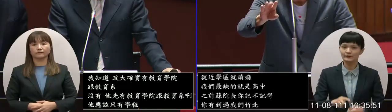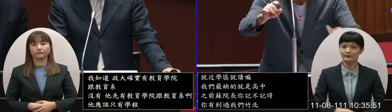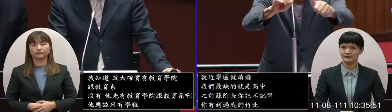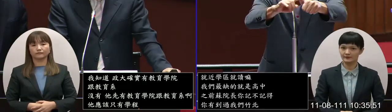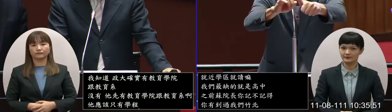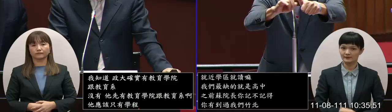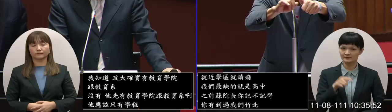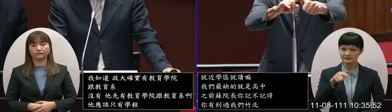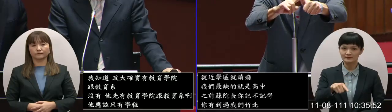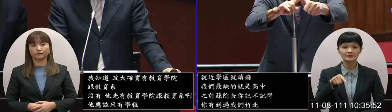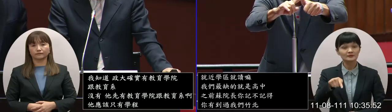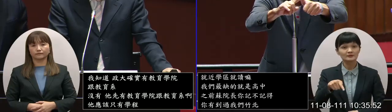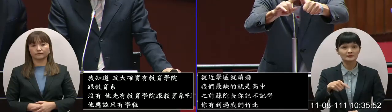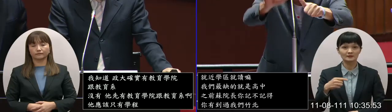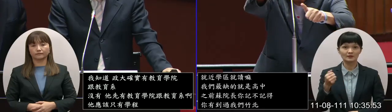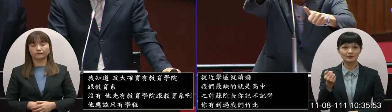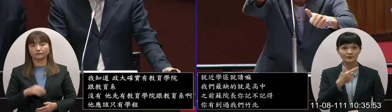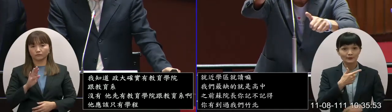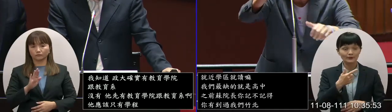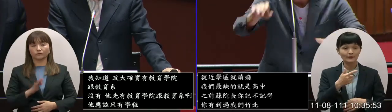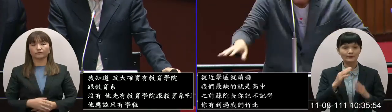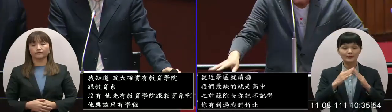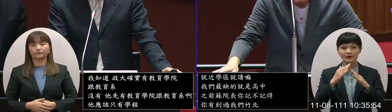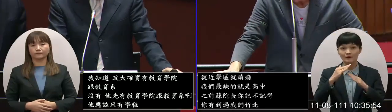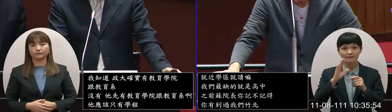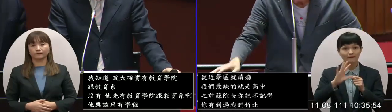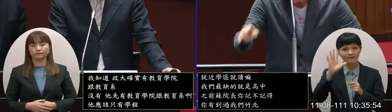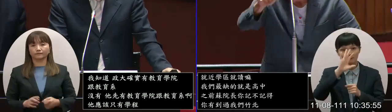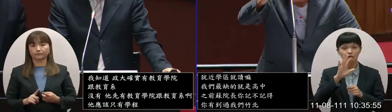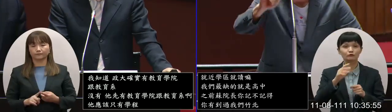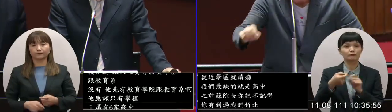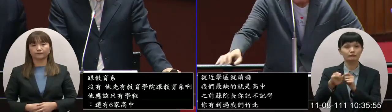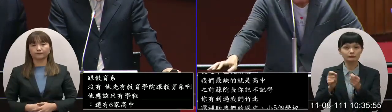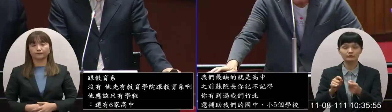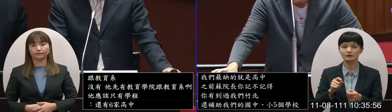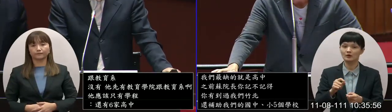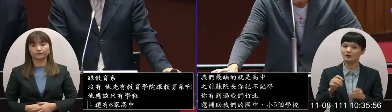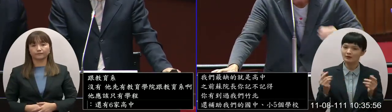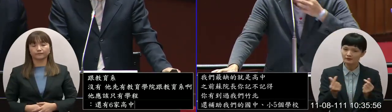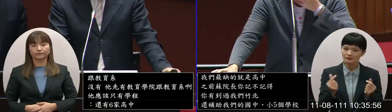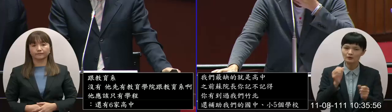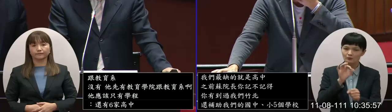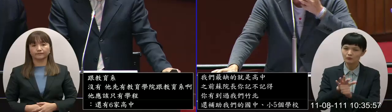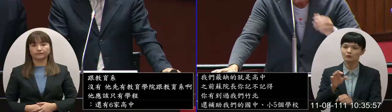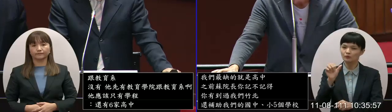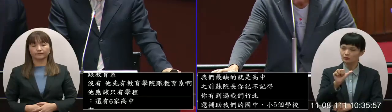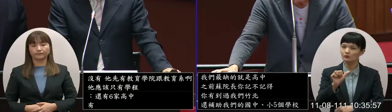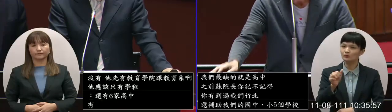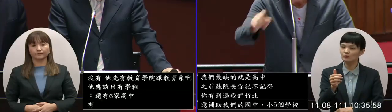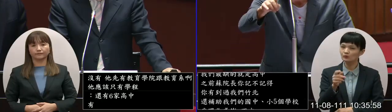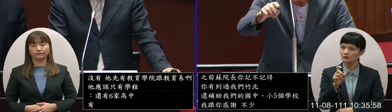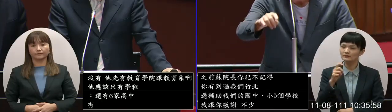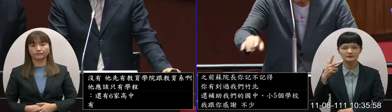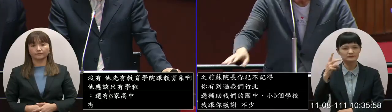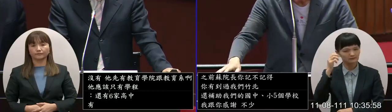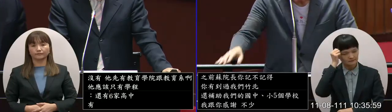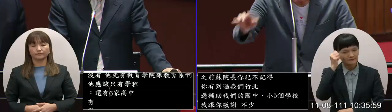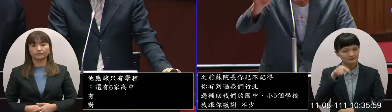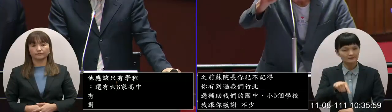附近哦，六家高中也有补助到五间、五间，十七亿的款呐，我还记得是差不多十七亿。感谢